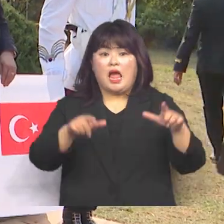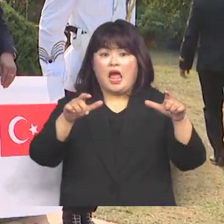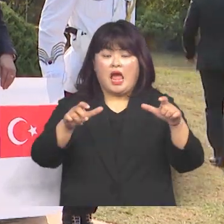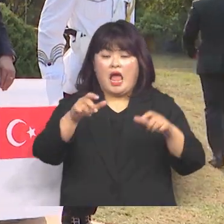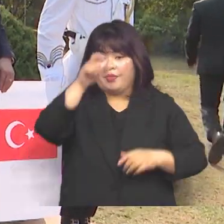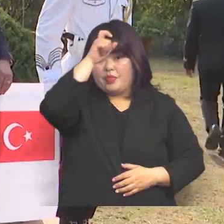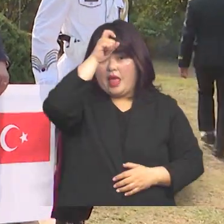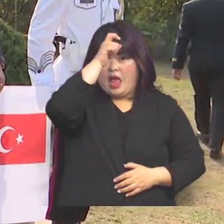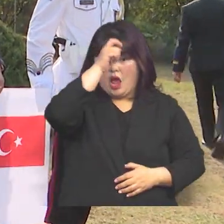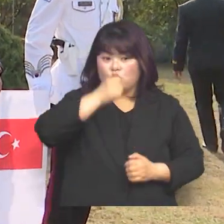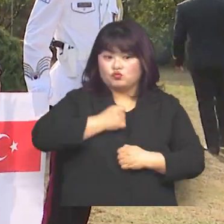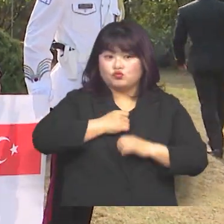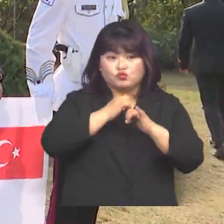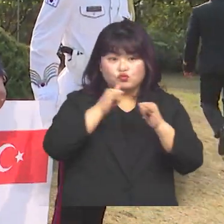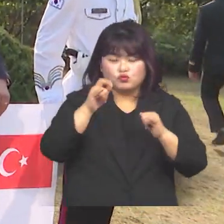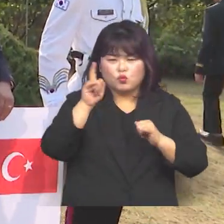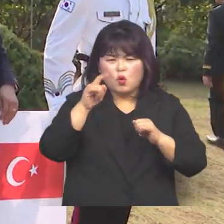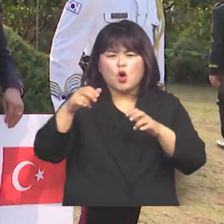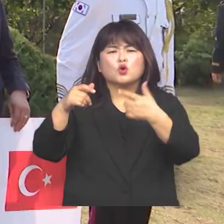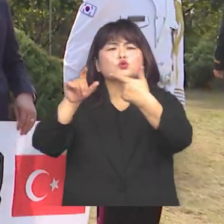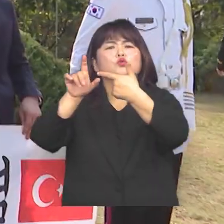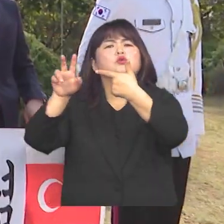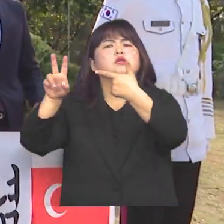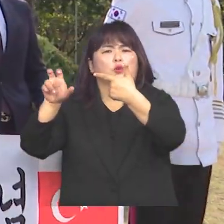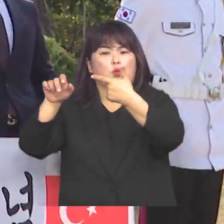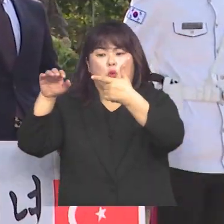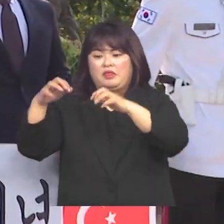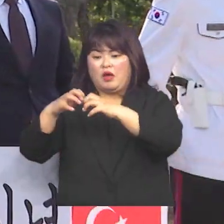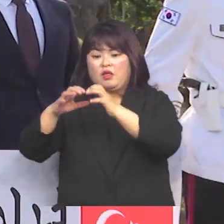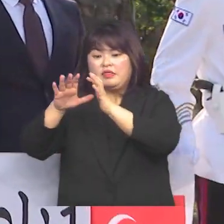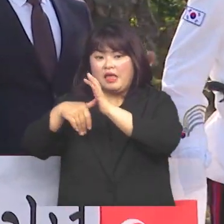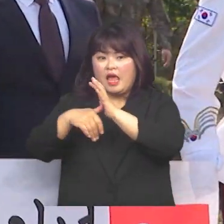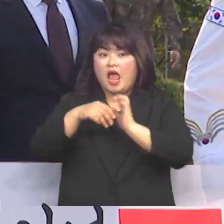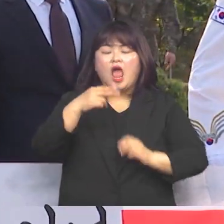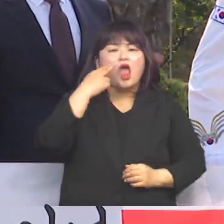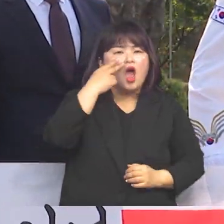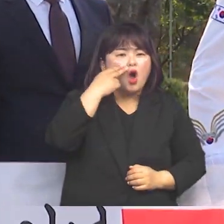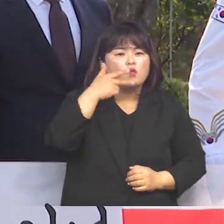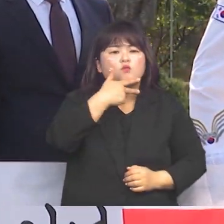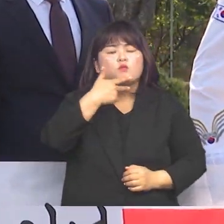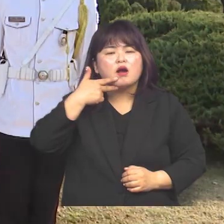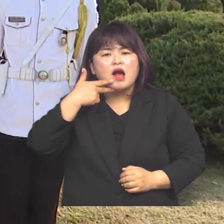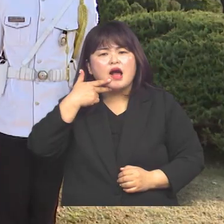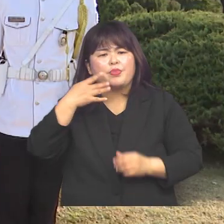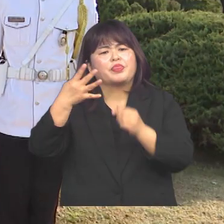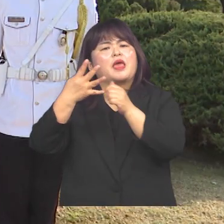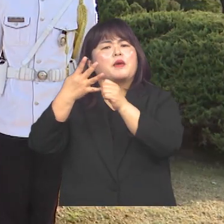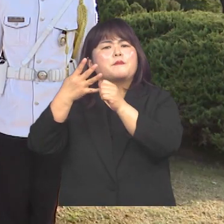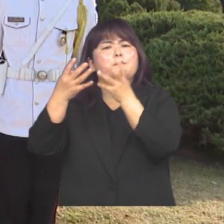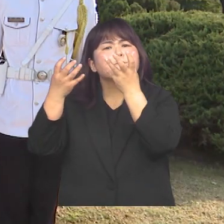한편 튀르키예군은 6.25 전쟁 당시 미국과 영국, 캐나다에 이어 네 번째로 많은